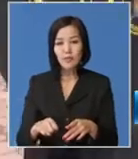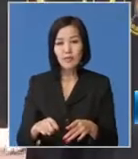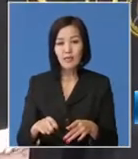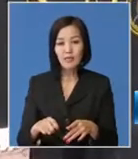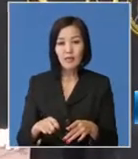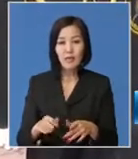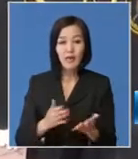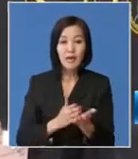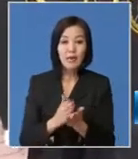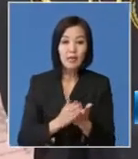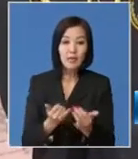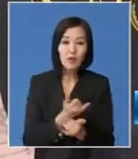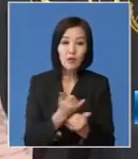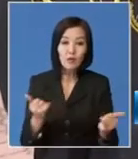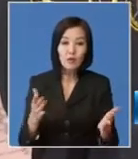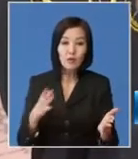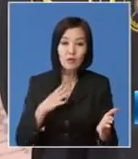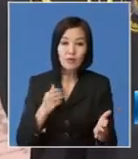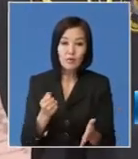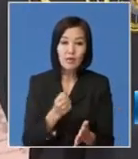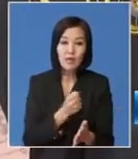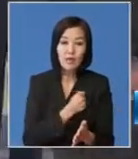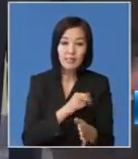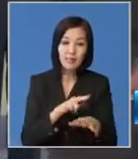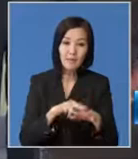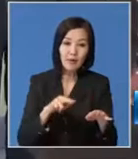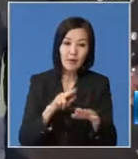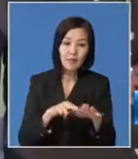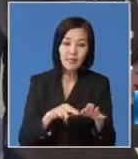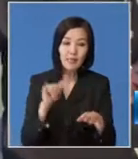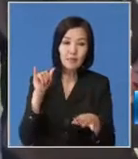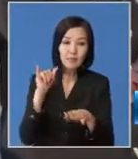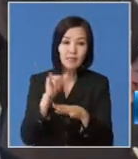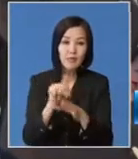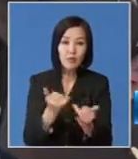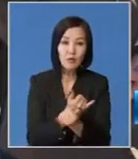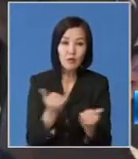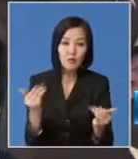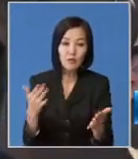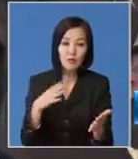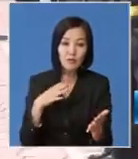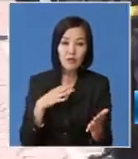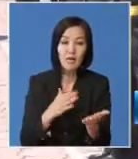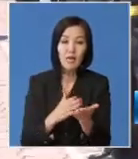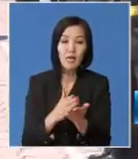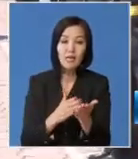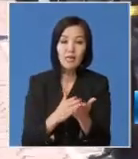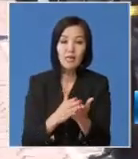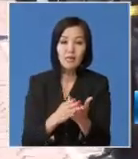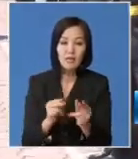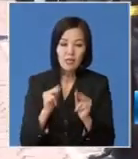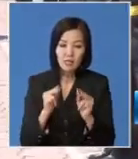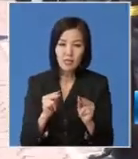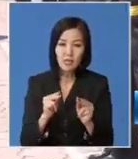көрсетілді. Қарт майдангерді әскери полиция бөлімі қызметкерлері арнайы құттықтап құрмет көрсетті. Ал ардагер болса шынайы алғысын